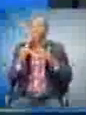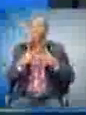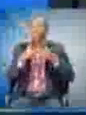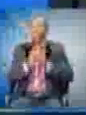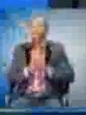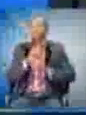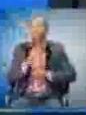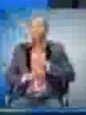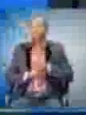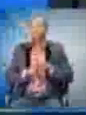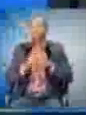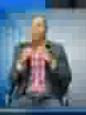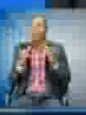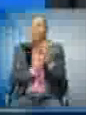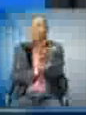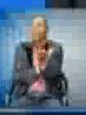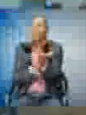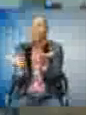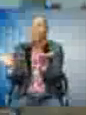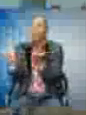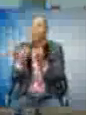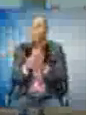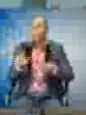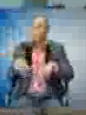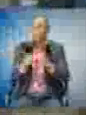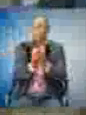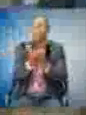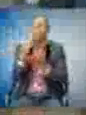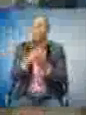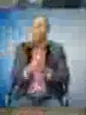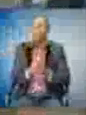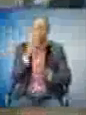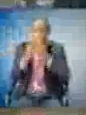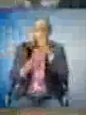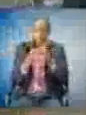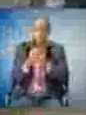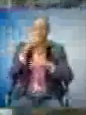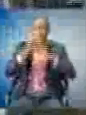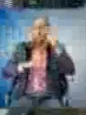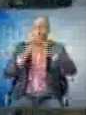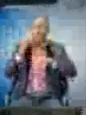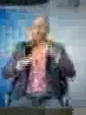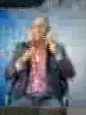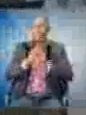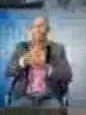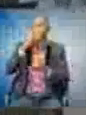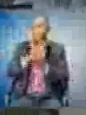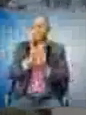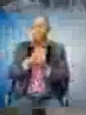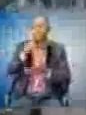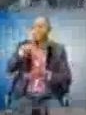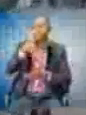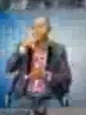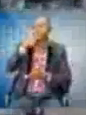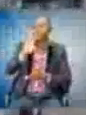plusieurs déviations. Sur le chemin de retour, il en profite pour visiter les travaux de construction de la station de péage de